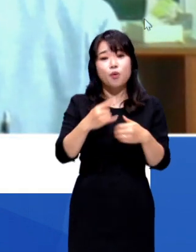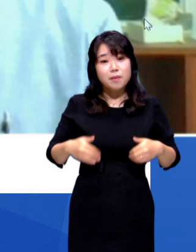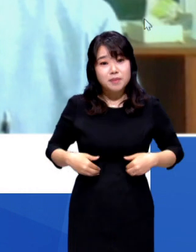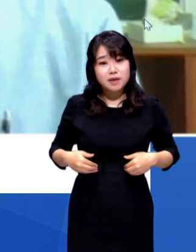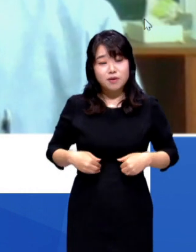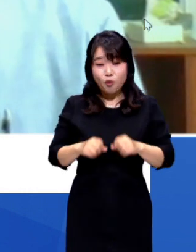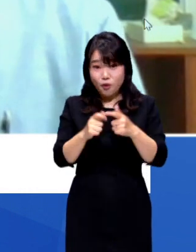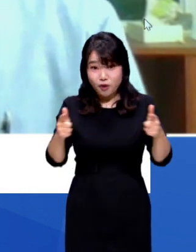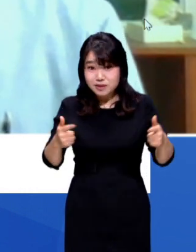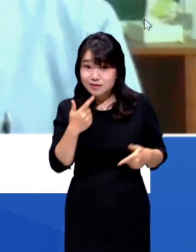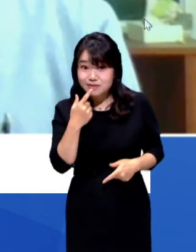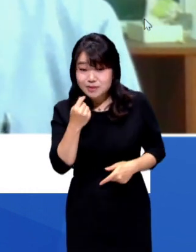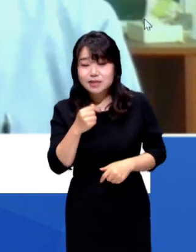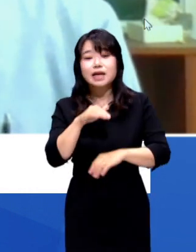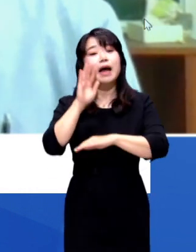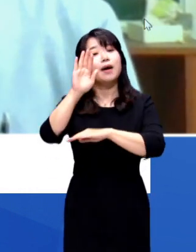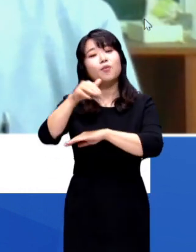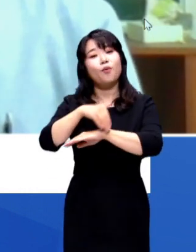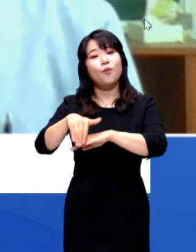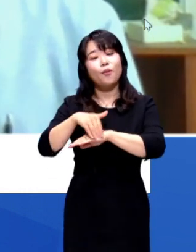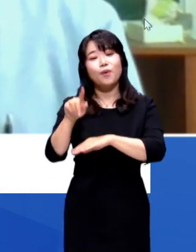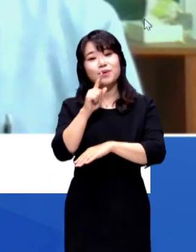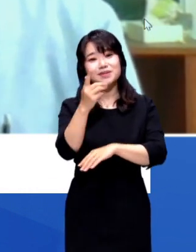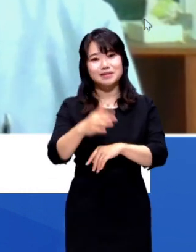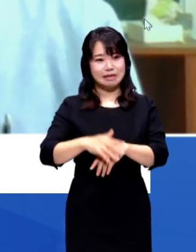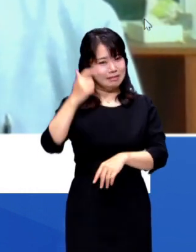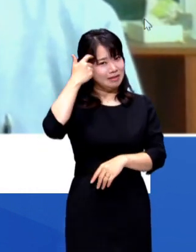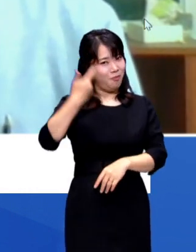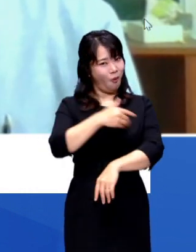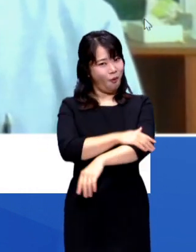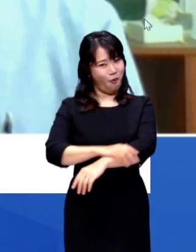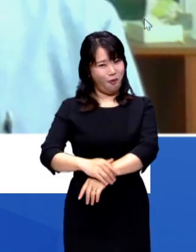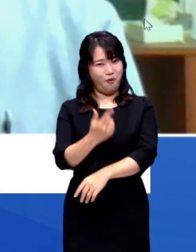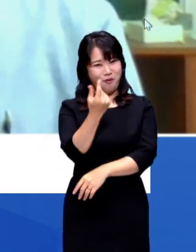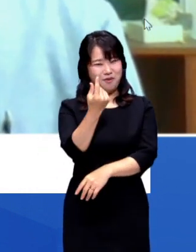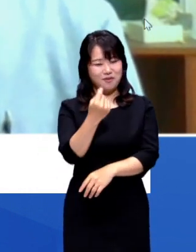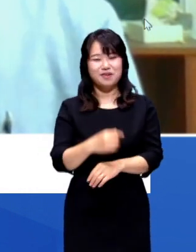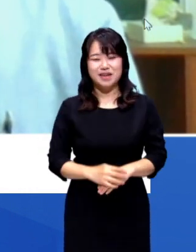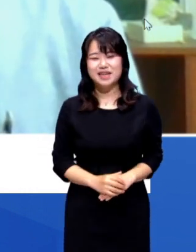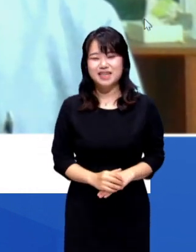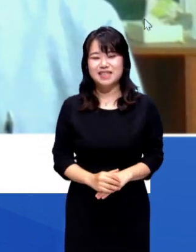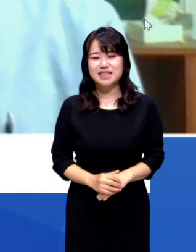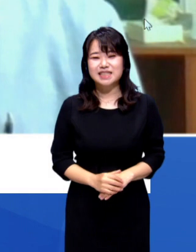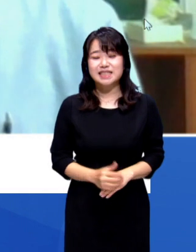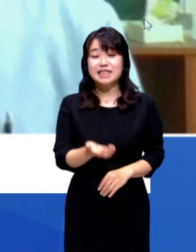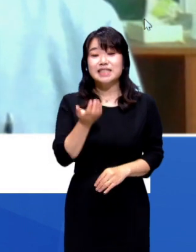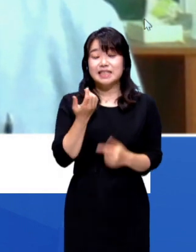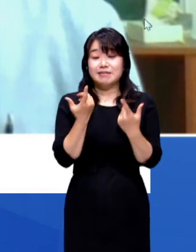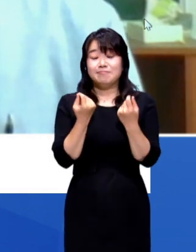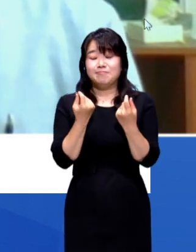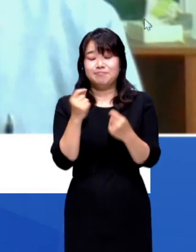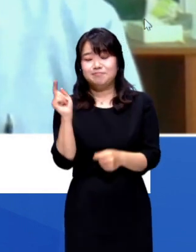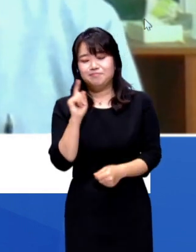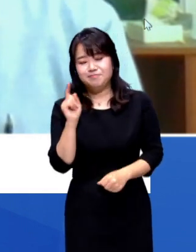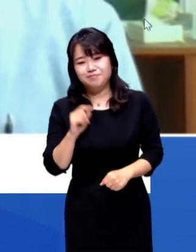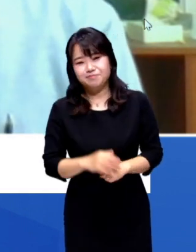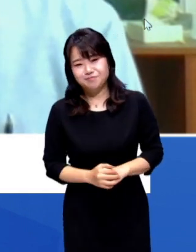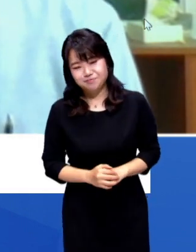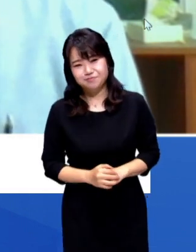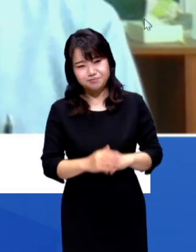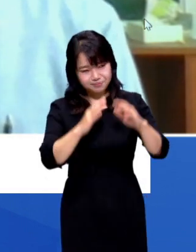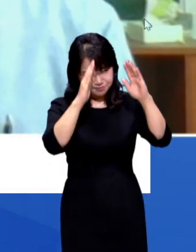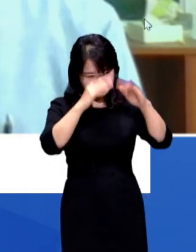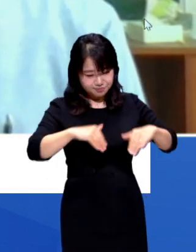어떤 계획들이 있으신가요? 사회자님이 질문 잘해주셨는데 조금 전에도 말씀드렸다시피 우리가